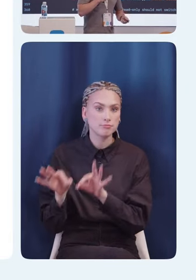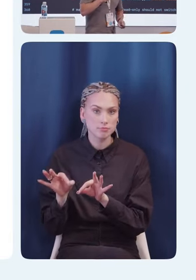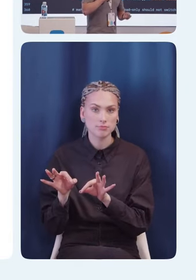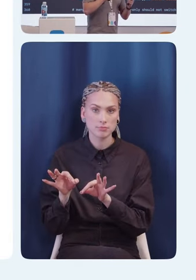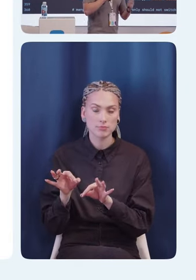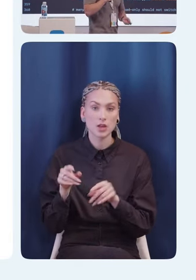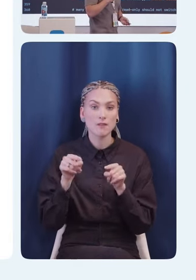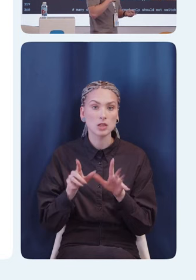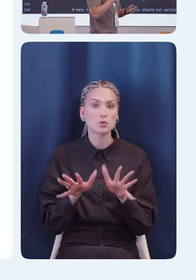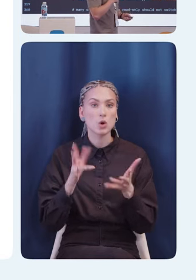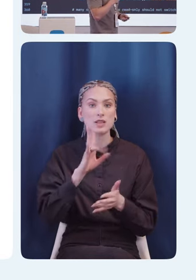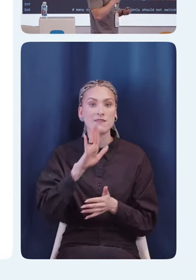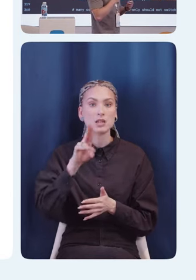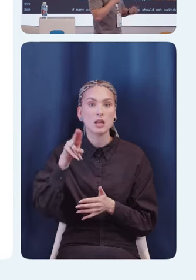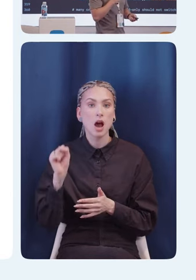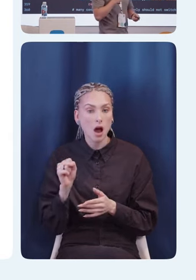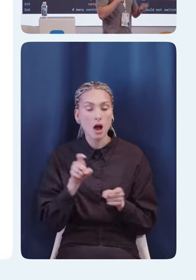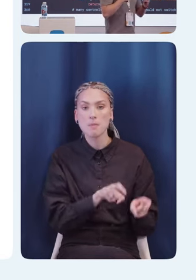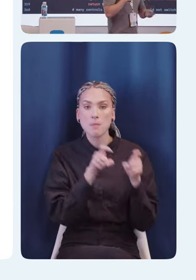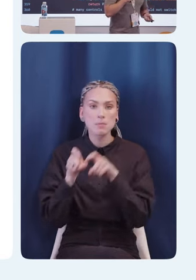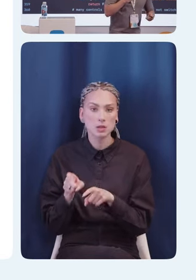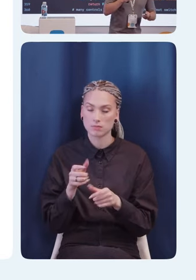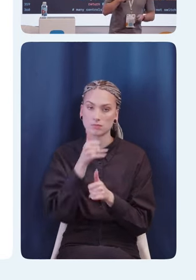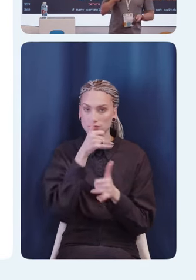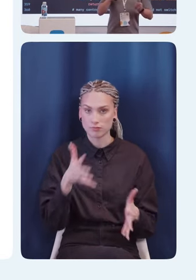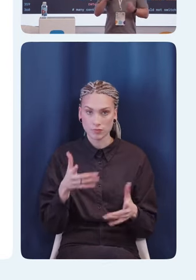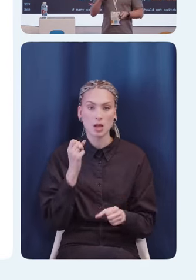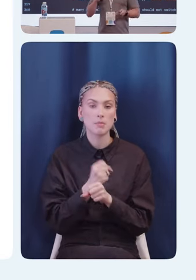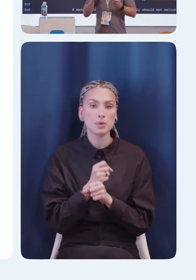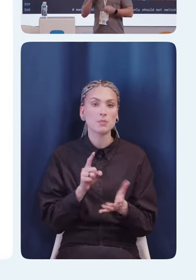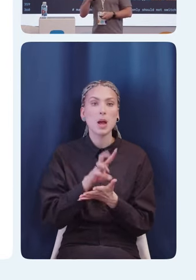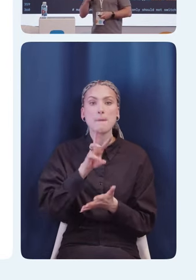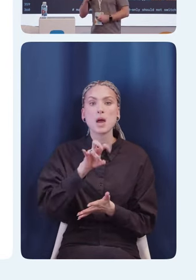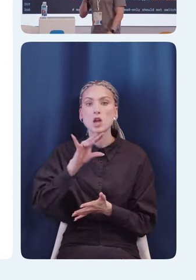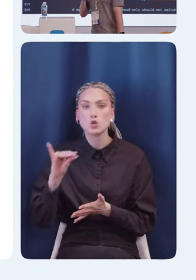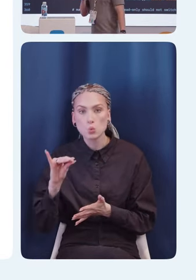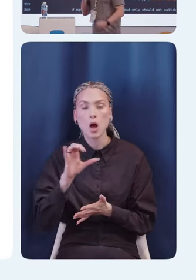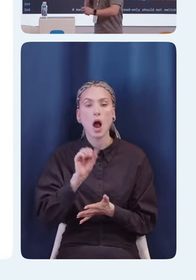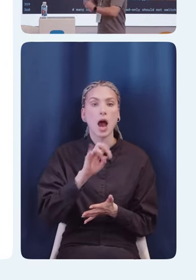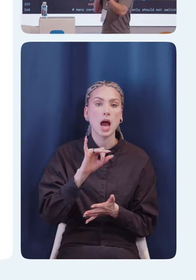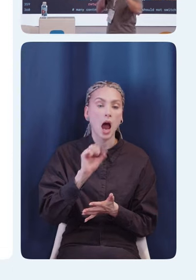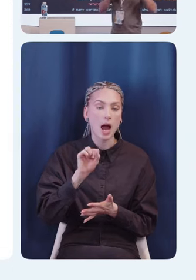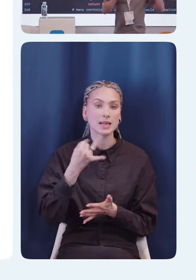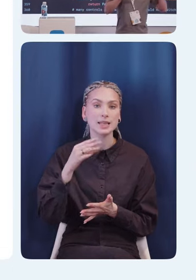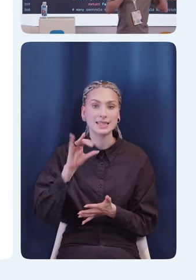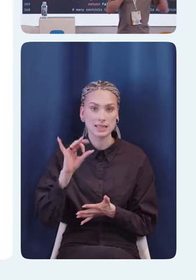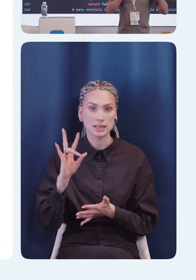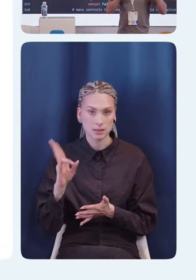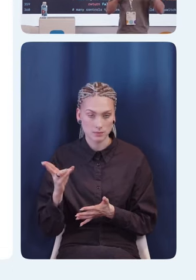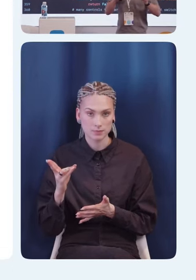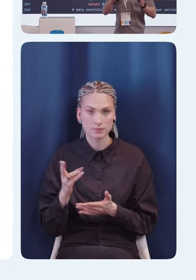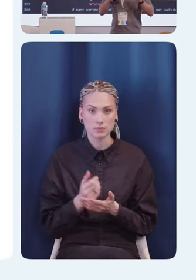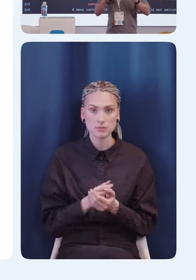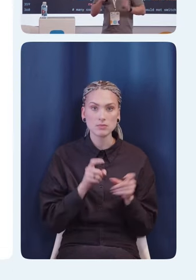этом случае NVDA focus mode не переводит. Нужно обязательно сделать это меню и меню item. А, к слову, JAWS на list